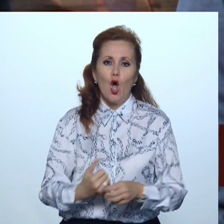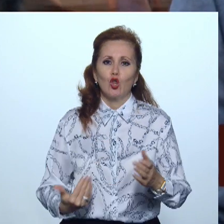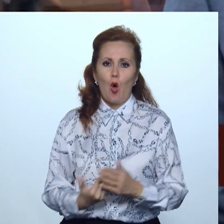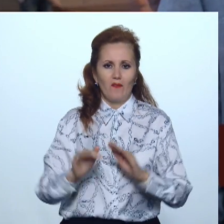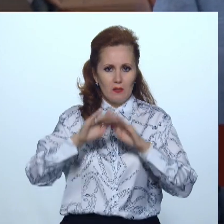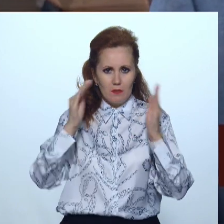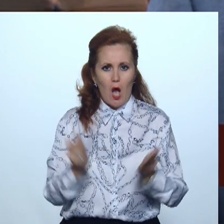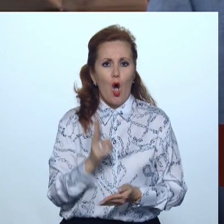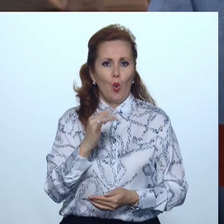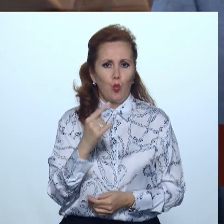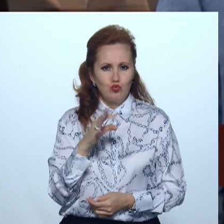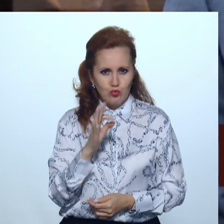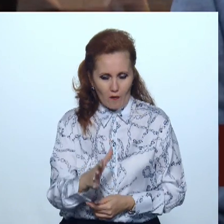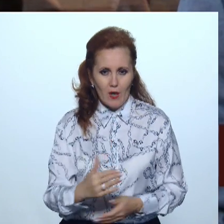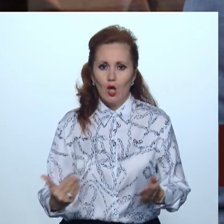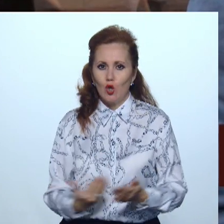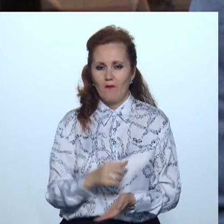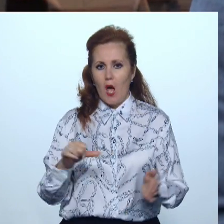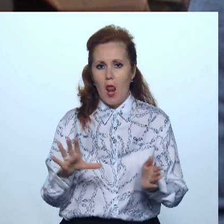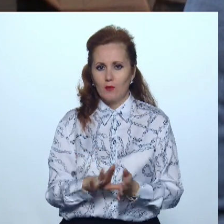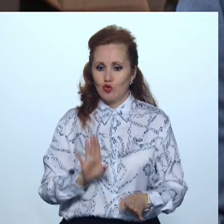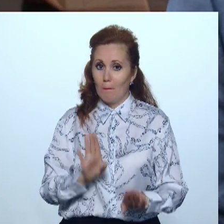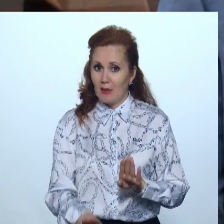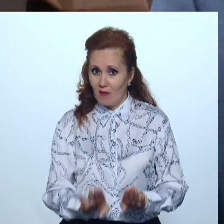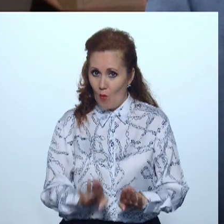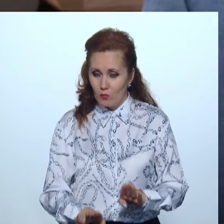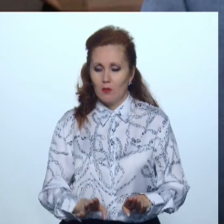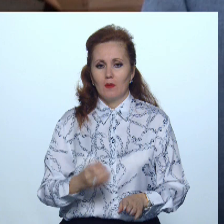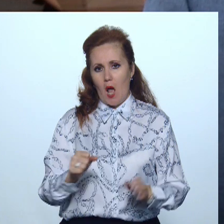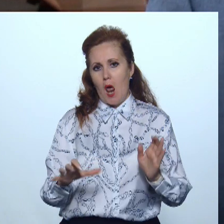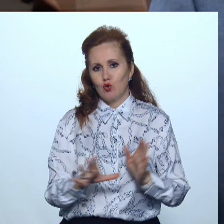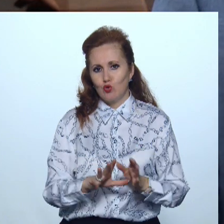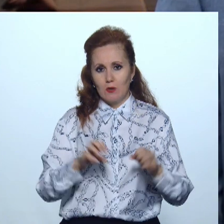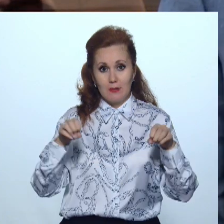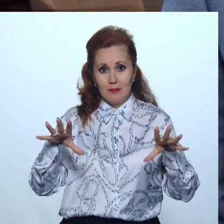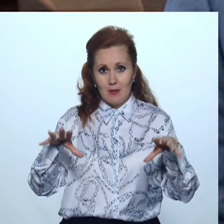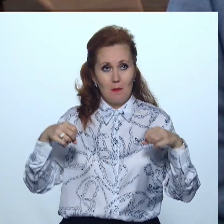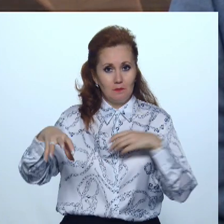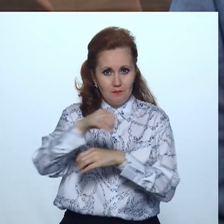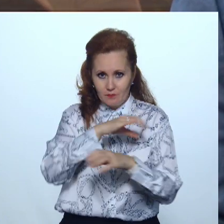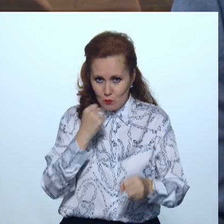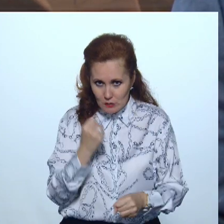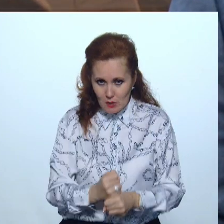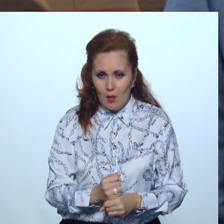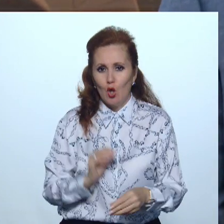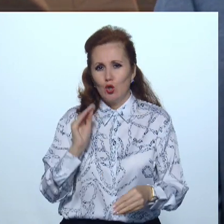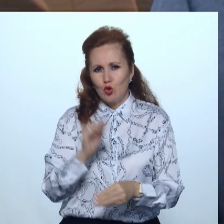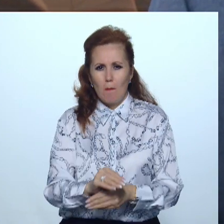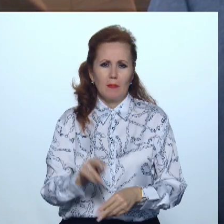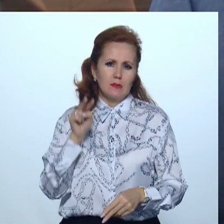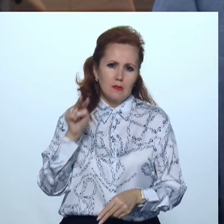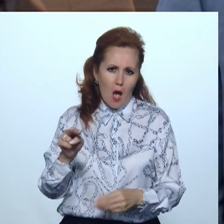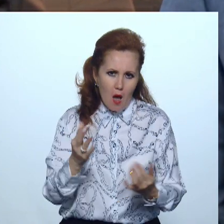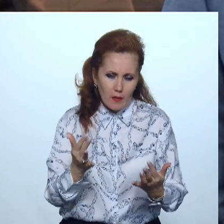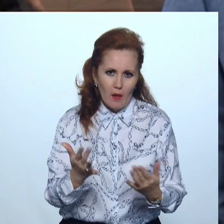кузов, установлен новый электрический привод, новая электрическая схема, установлены дополнительные функционалы зарядки, кнопки